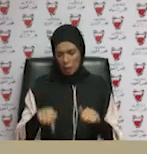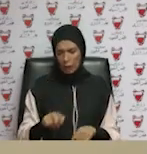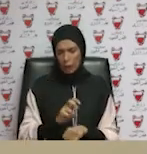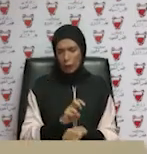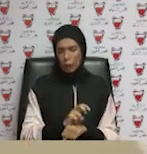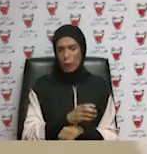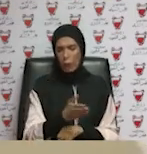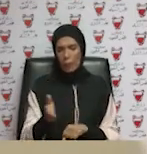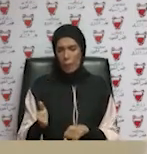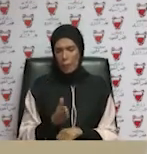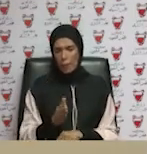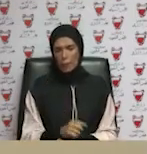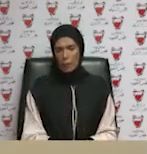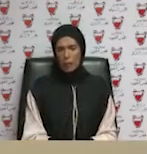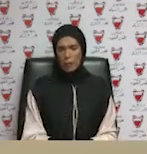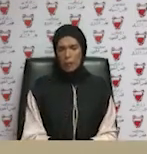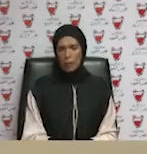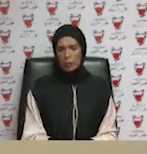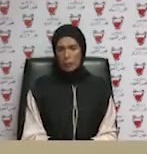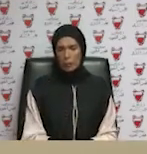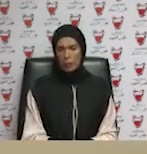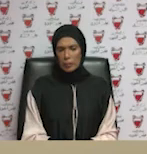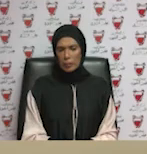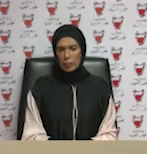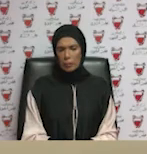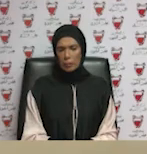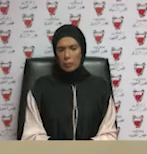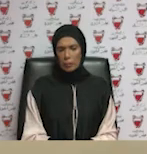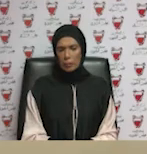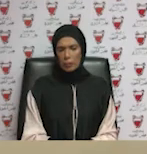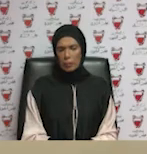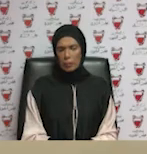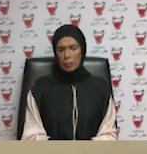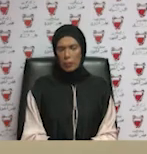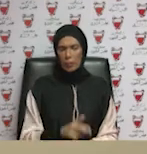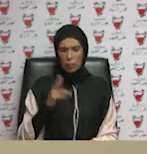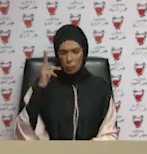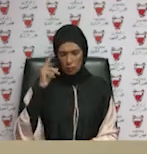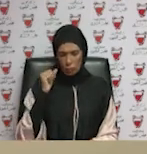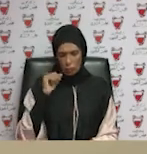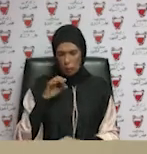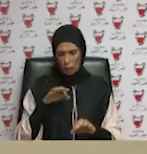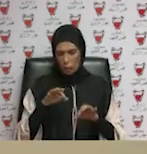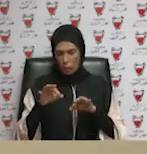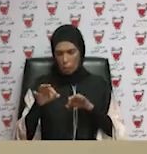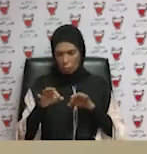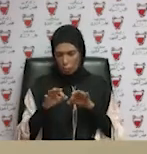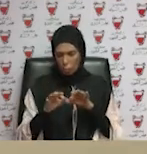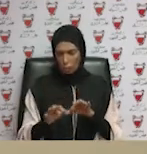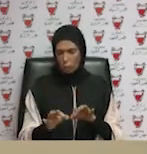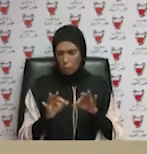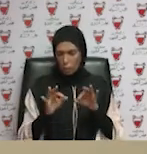في سنة 2020. أعتقد أن نحتاج إلى خطة